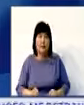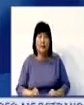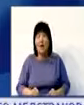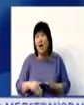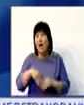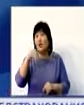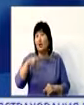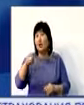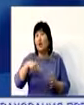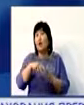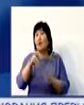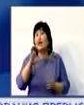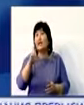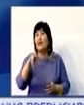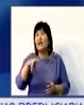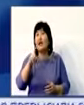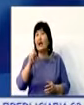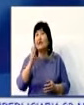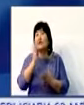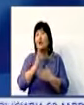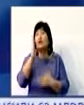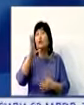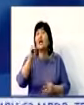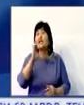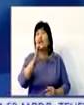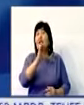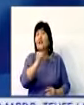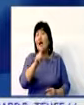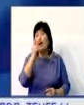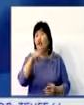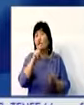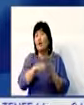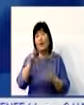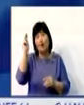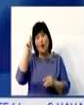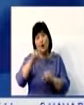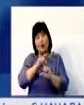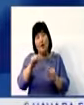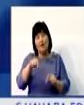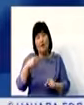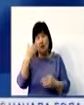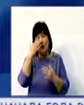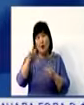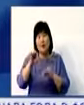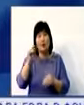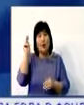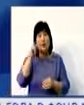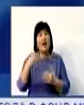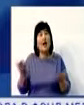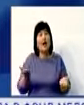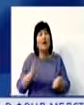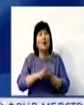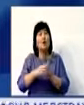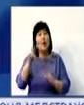Депутаты городского маслихата готовятся к предстоящей сессии. Один из вопросов – школьный. В эти дни народные избранники изучают, в каких